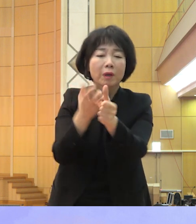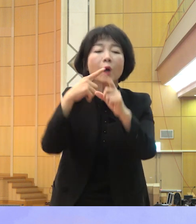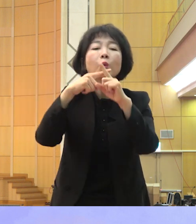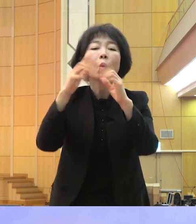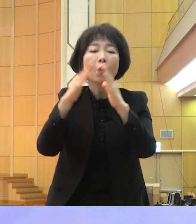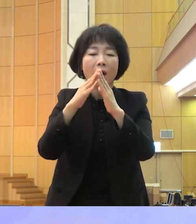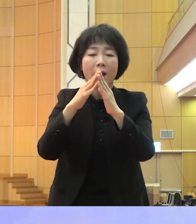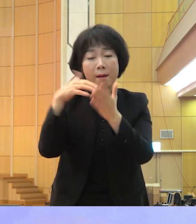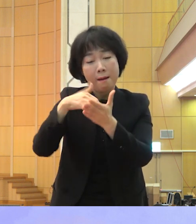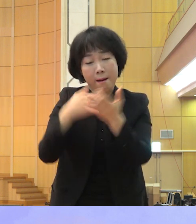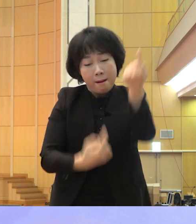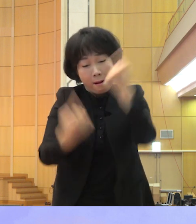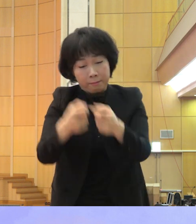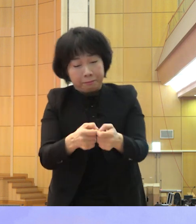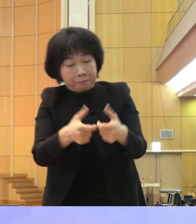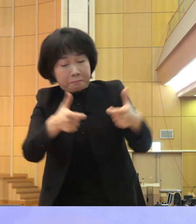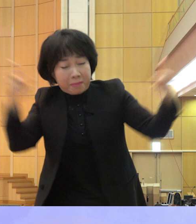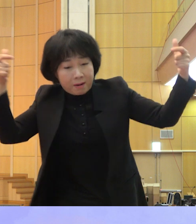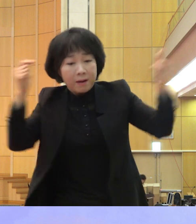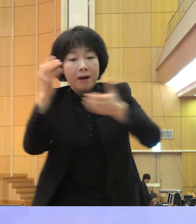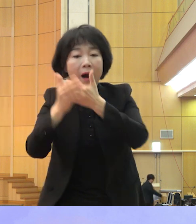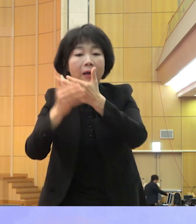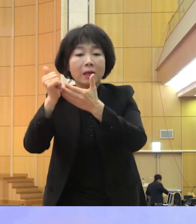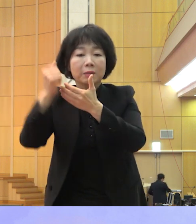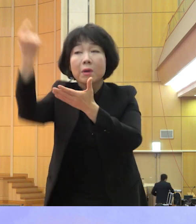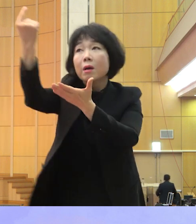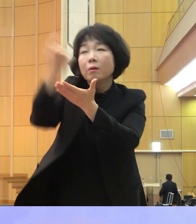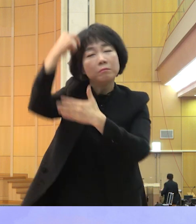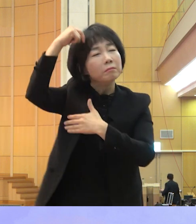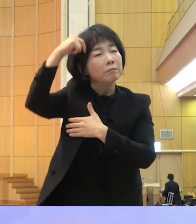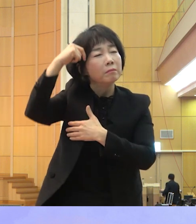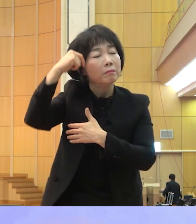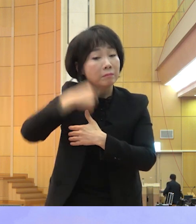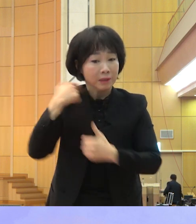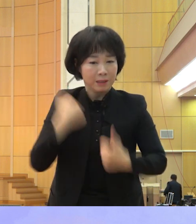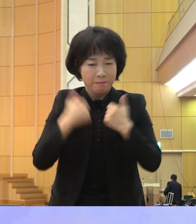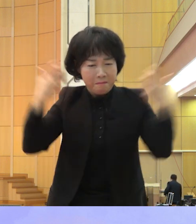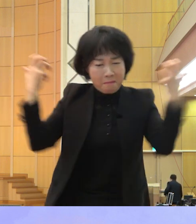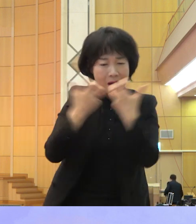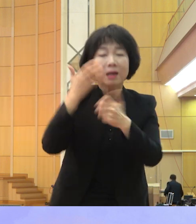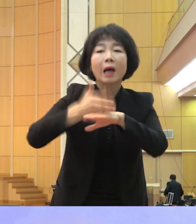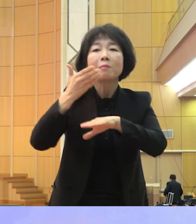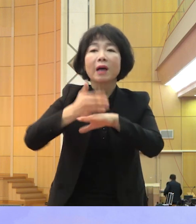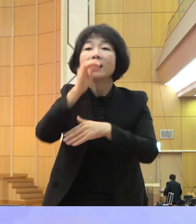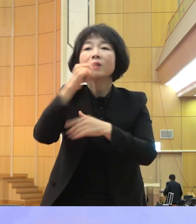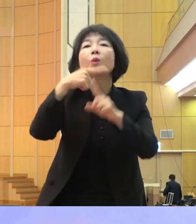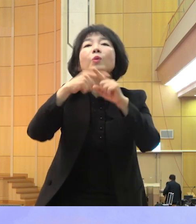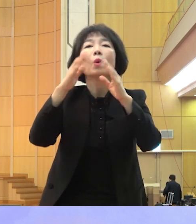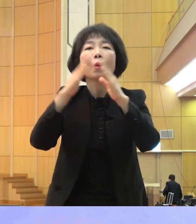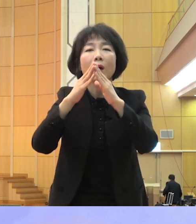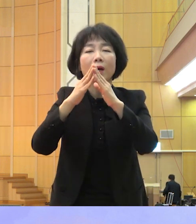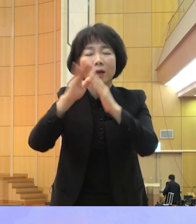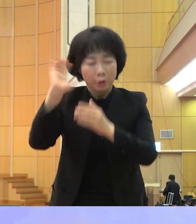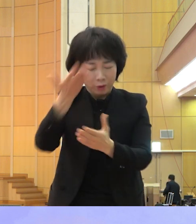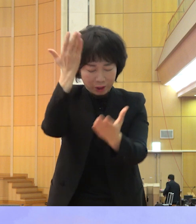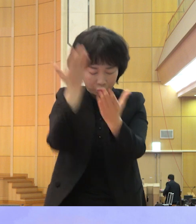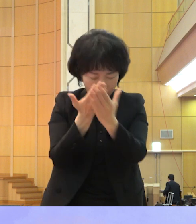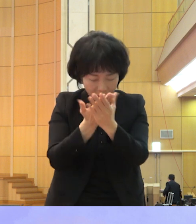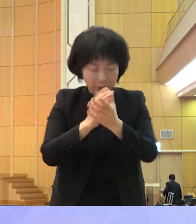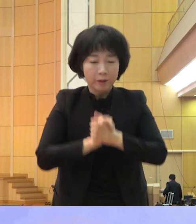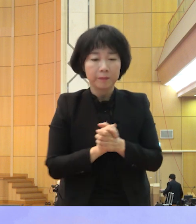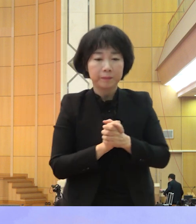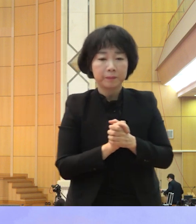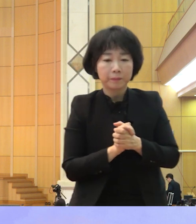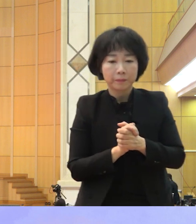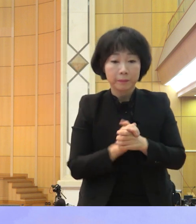교회, 수가 더해가는 교회, 주의 임재하심을 느끼는 기쁨이 있는 감사가 있는 교회로 더하여 주시옵기를